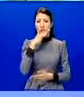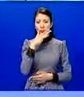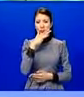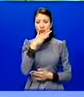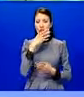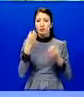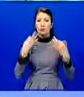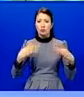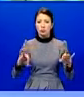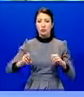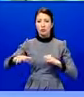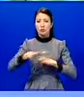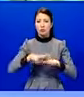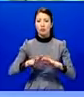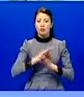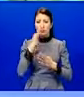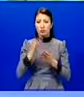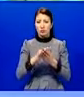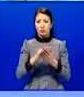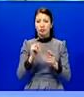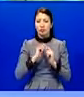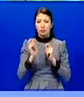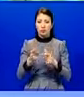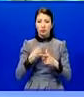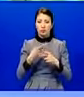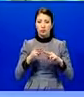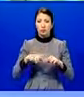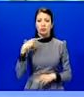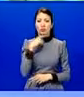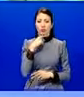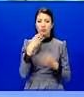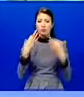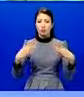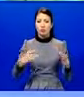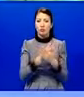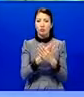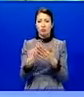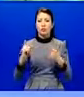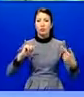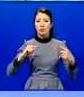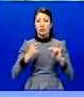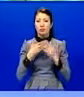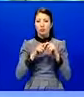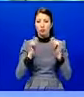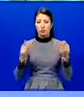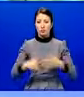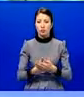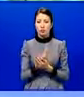аймақ мәртебесін алды. Бұл аграрлық өңірдің етті экспорттаудағы бірқатар тосқауылдарды жояды, жаңа нарыққа жол ашады.